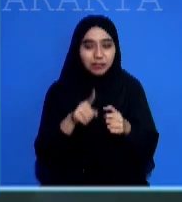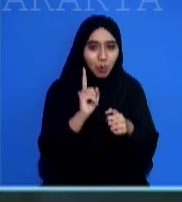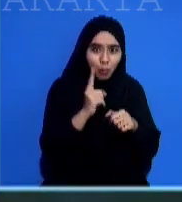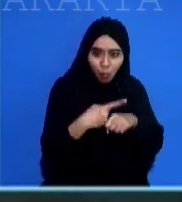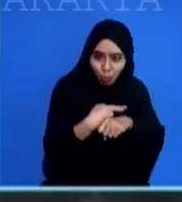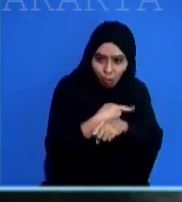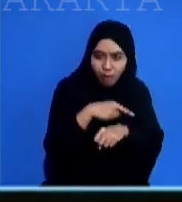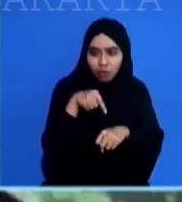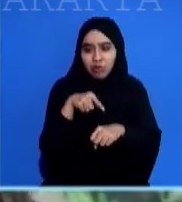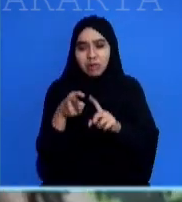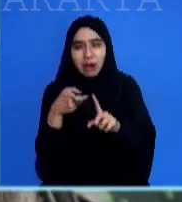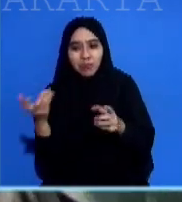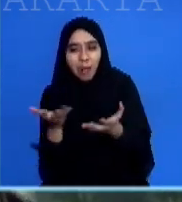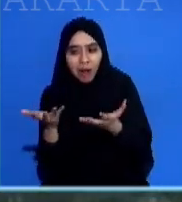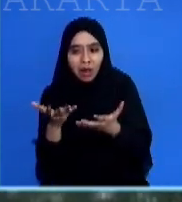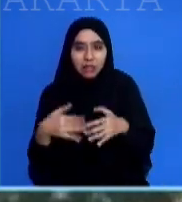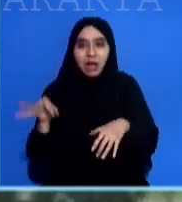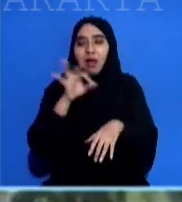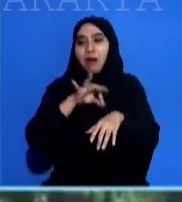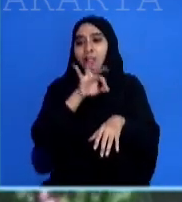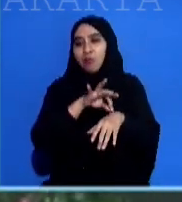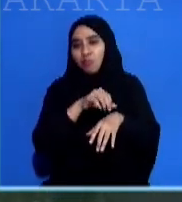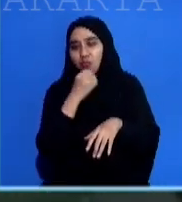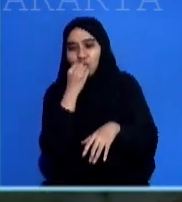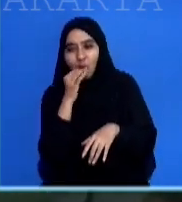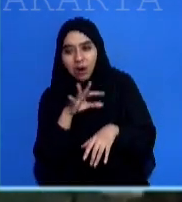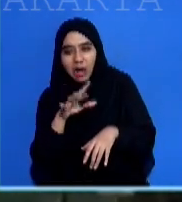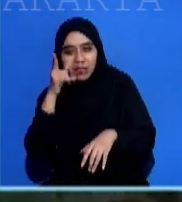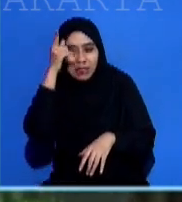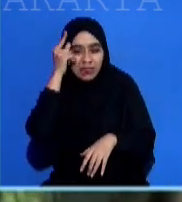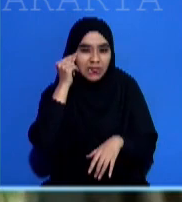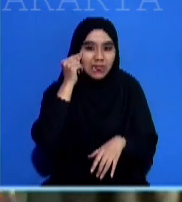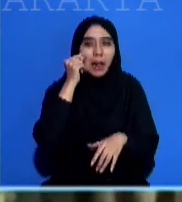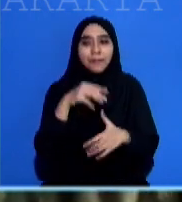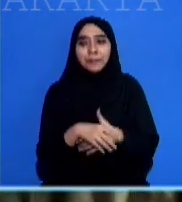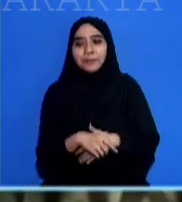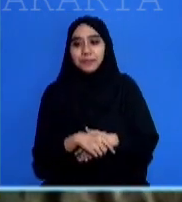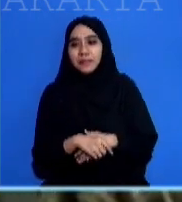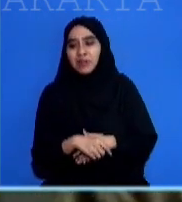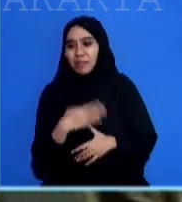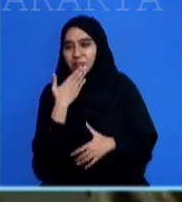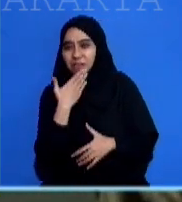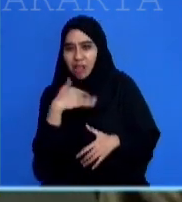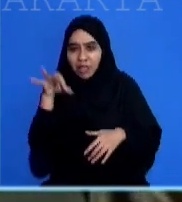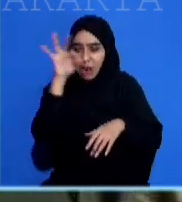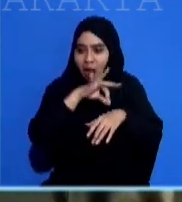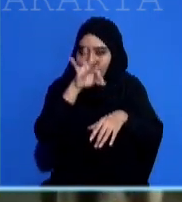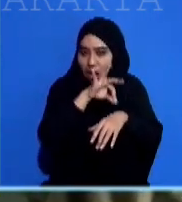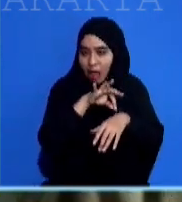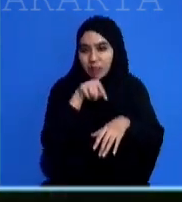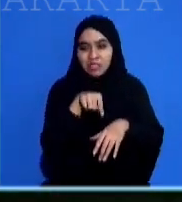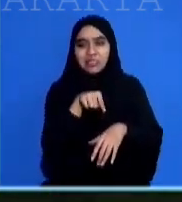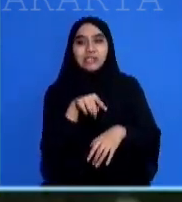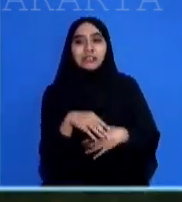saking laler Black sorderfly kanthi ciri werni Cemeng sikilipun pethak laler menika dipun papanaken ing setunggaling sentong